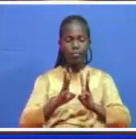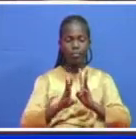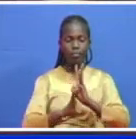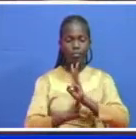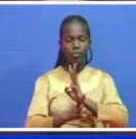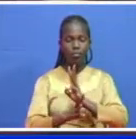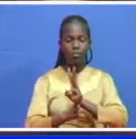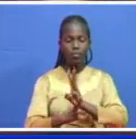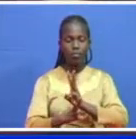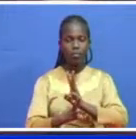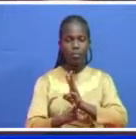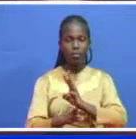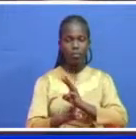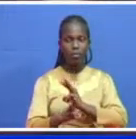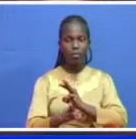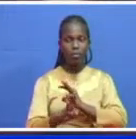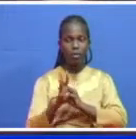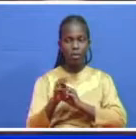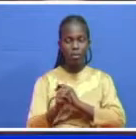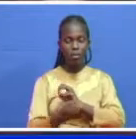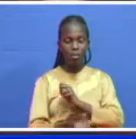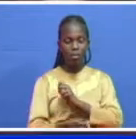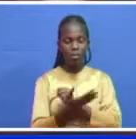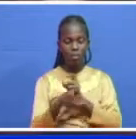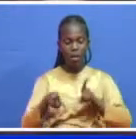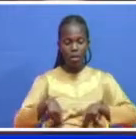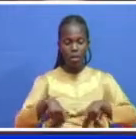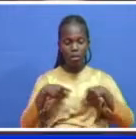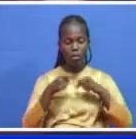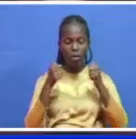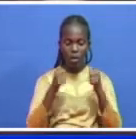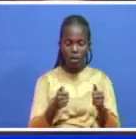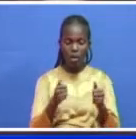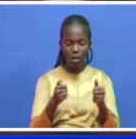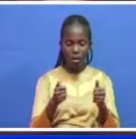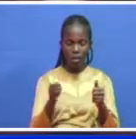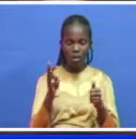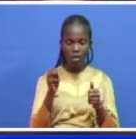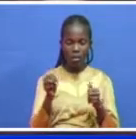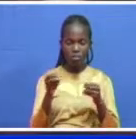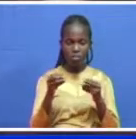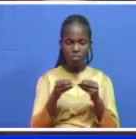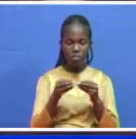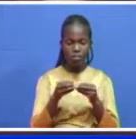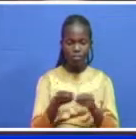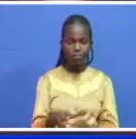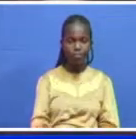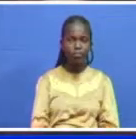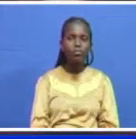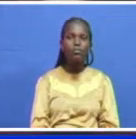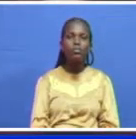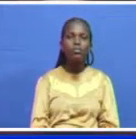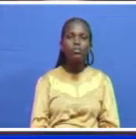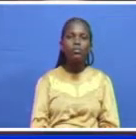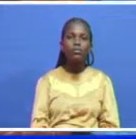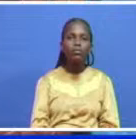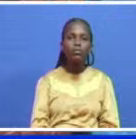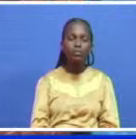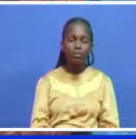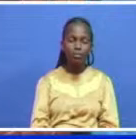kana kumome siya maumu mami kadile alame dhitwe maikomana namo. Onesimas chalo, mwatu mbani siya